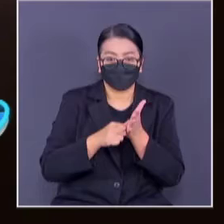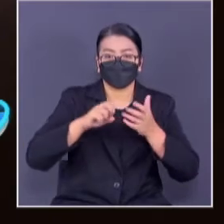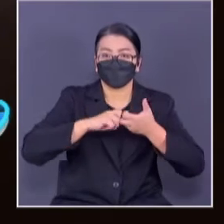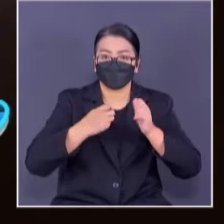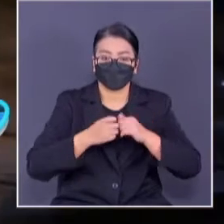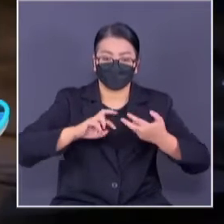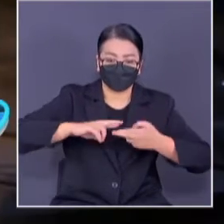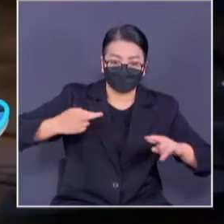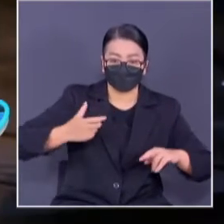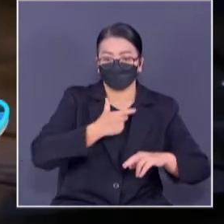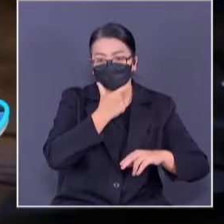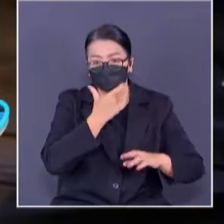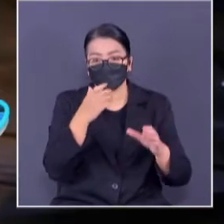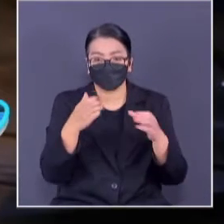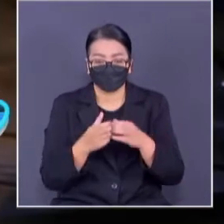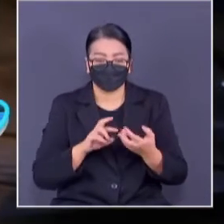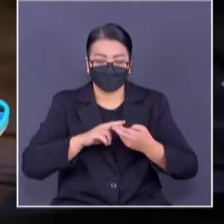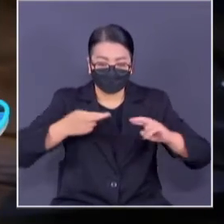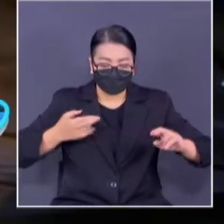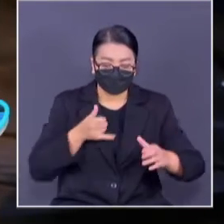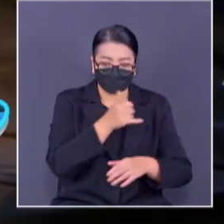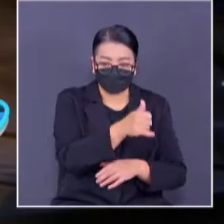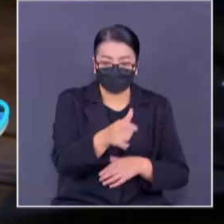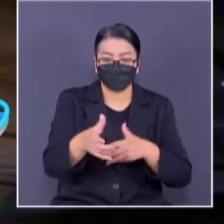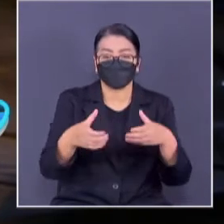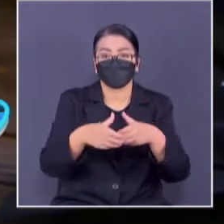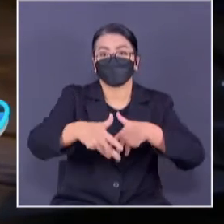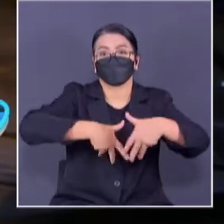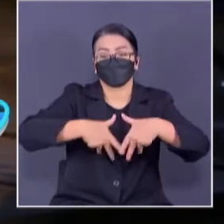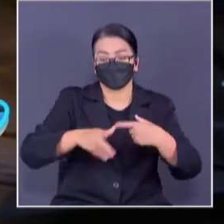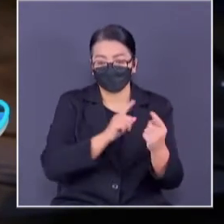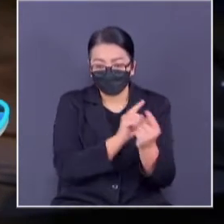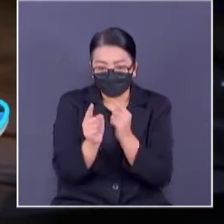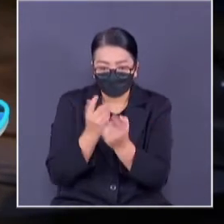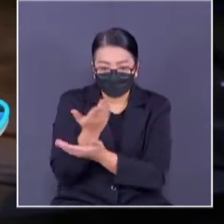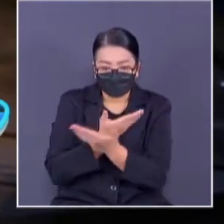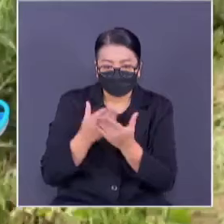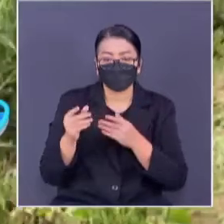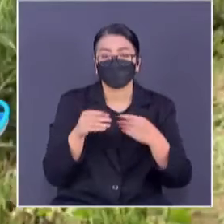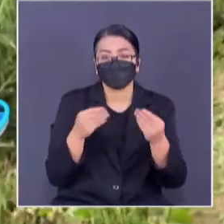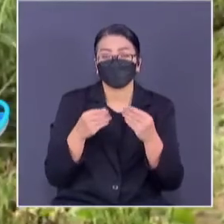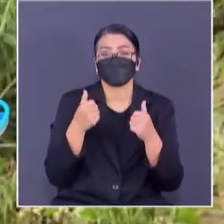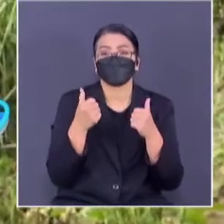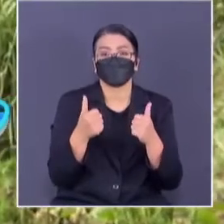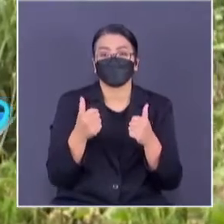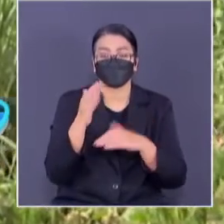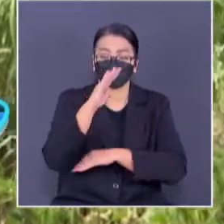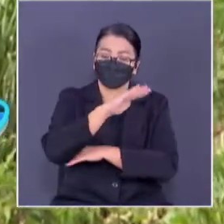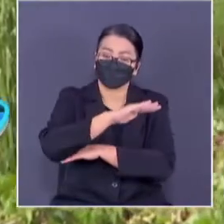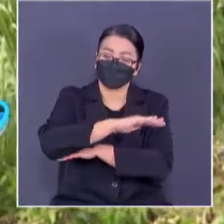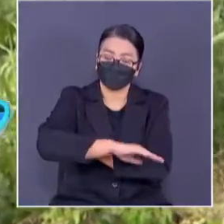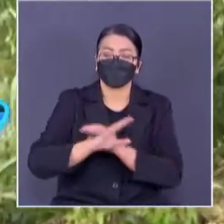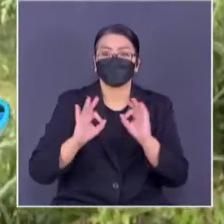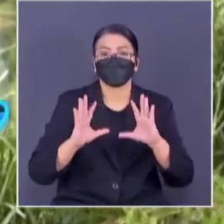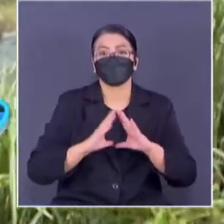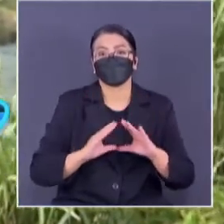าต่างๆแล้วก็ลงไปพูดคุยกับกลุ่มผู้ชุมนุมก็บรรยากาศผ่อนคลายลงนะครับช่วงบ่ายๆเย็นๆเมื่อว